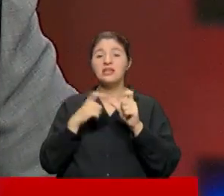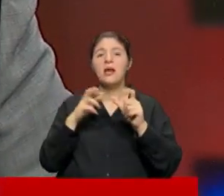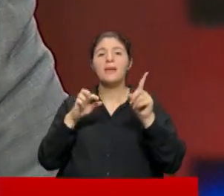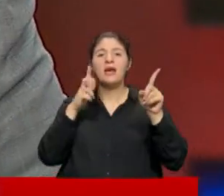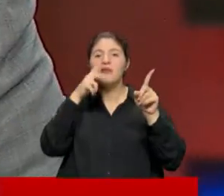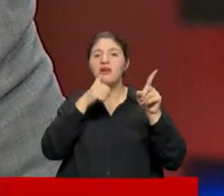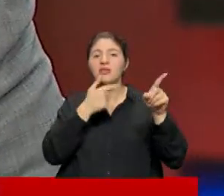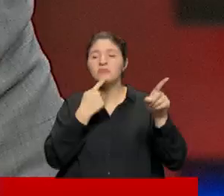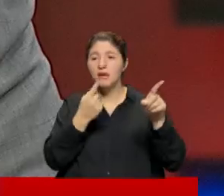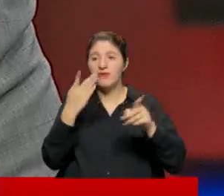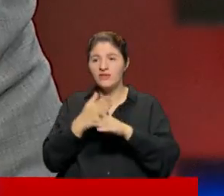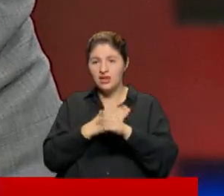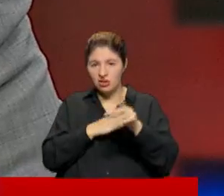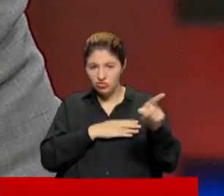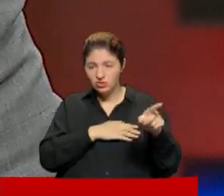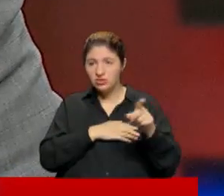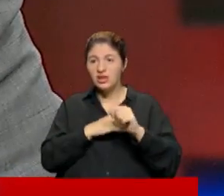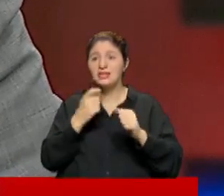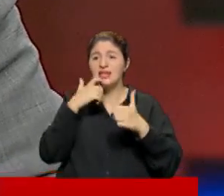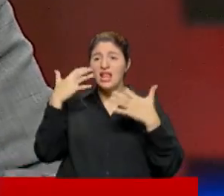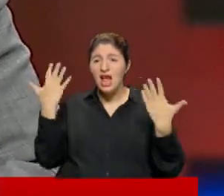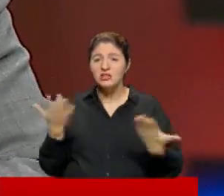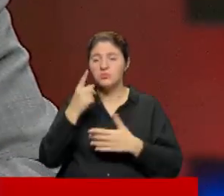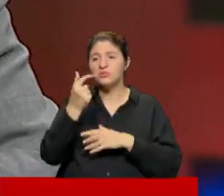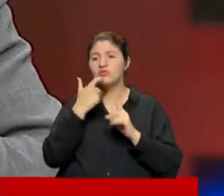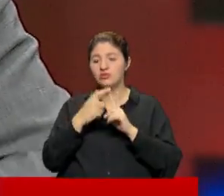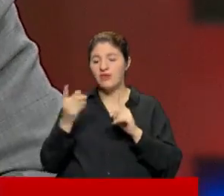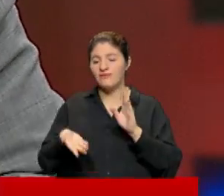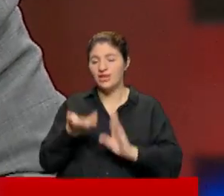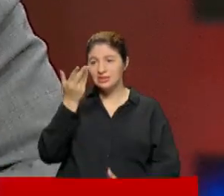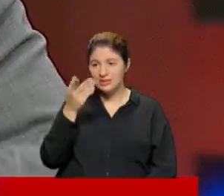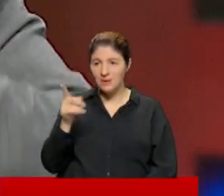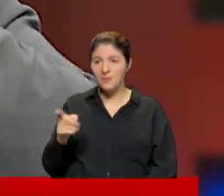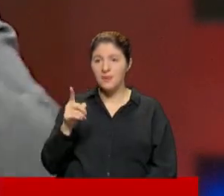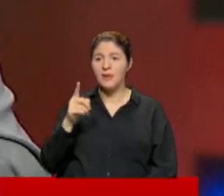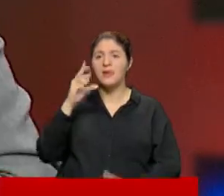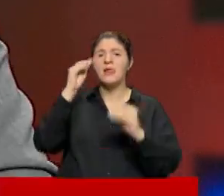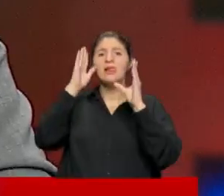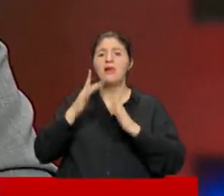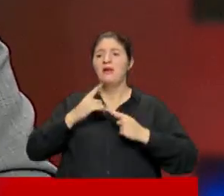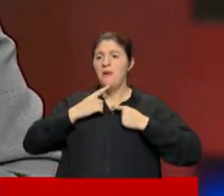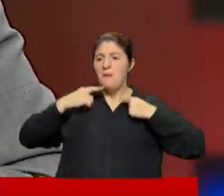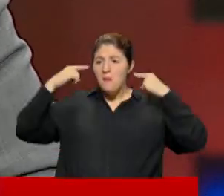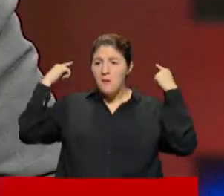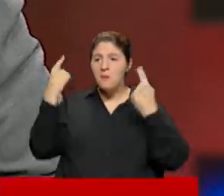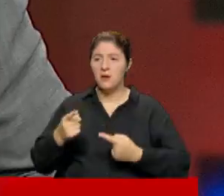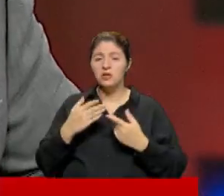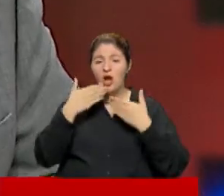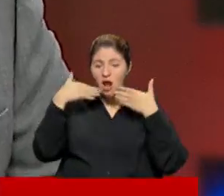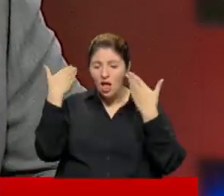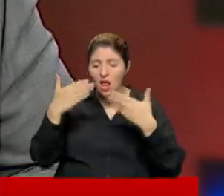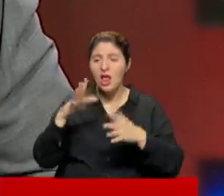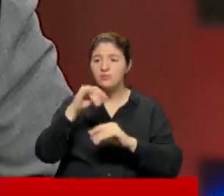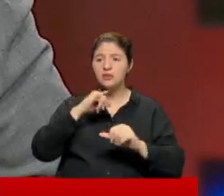diye bir vatandaş yıllardır 1 buçuk yılı aşkın zamandır birçok şeyi söyledi söylediğinin